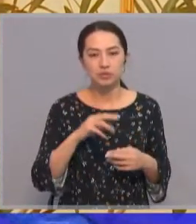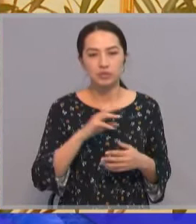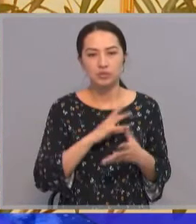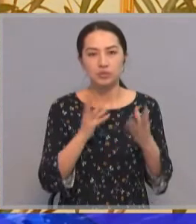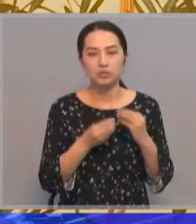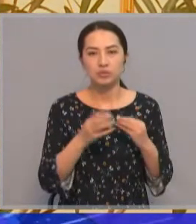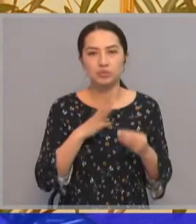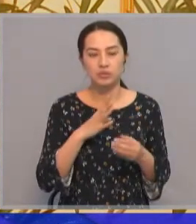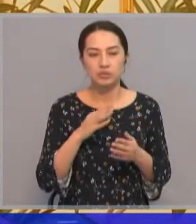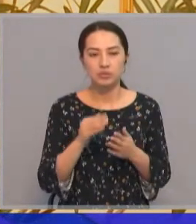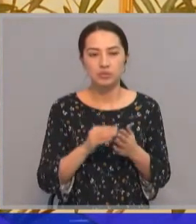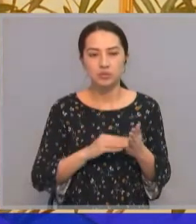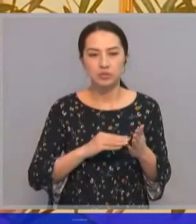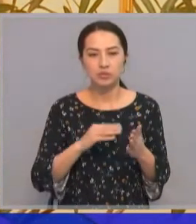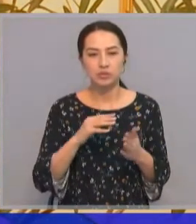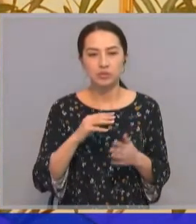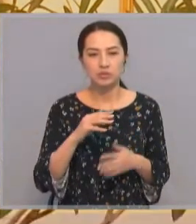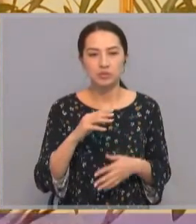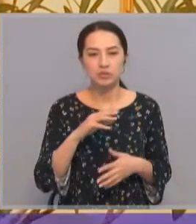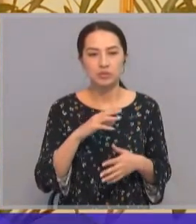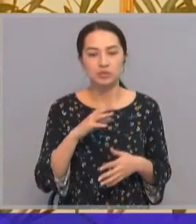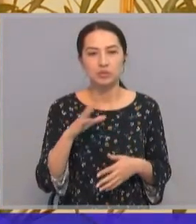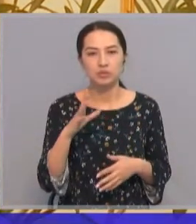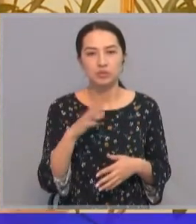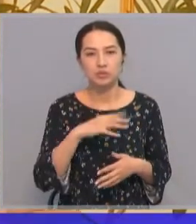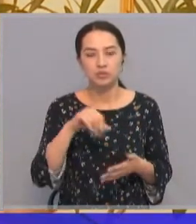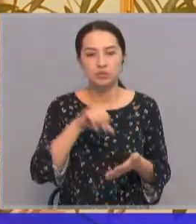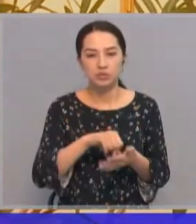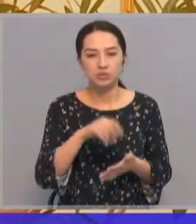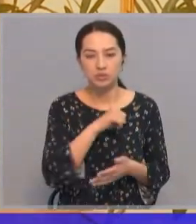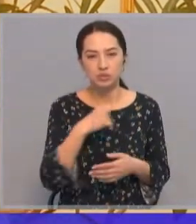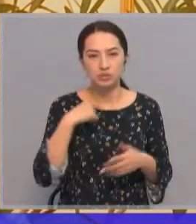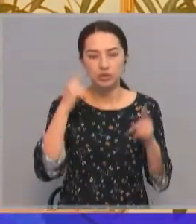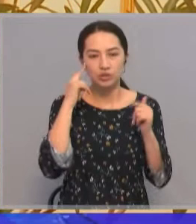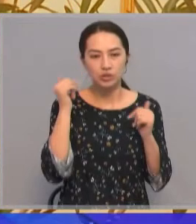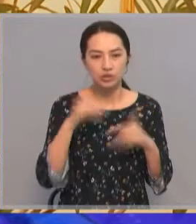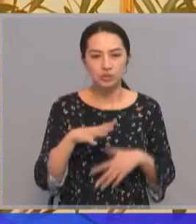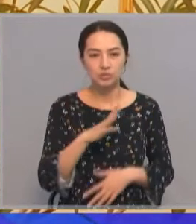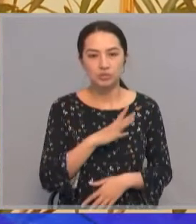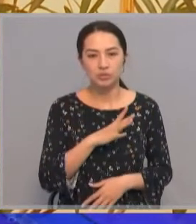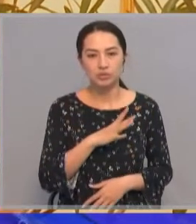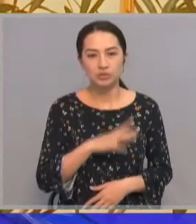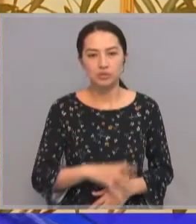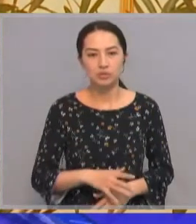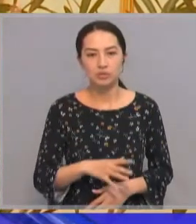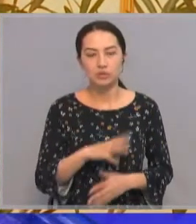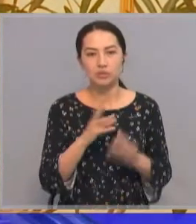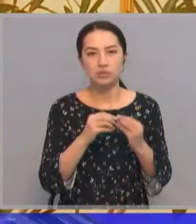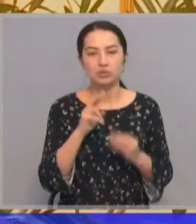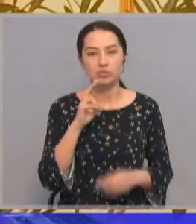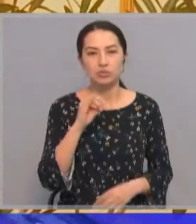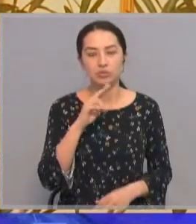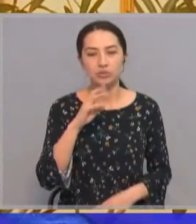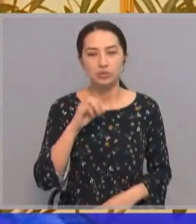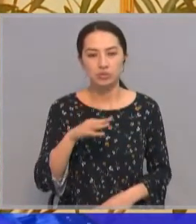жазып келдік, осы Білесбековтің өзі қабылдап, өзі шешіп істеп берді бізге. Жаңа бюджеттен